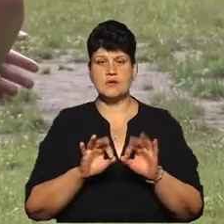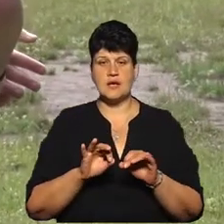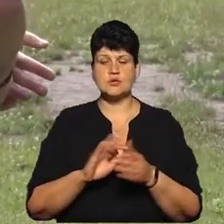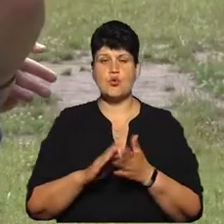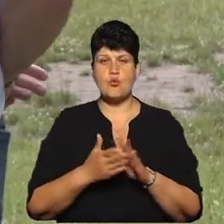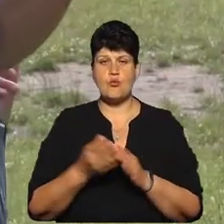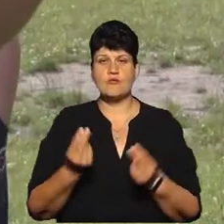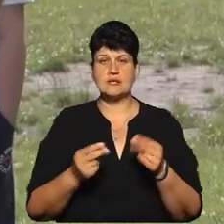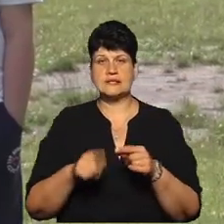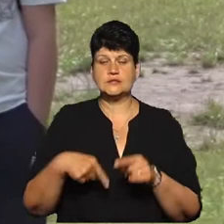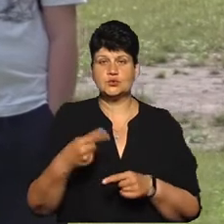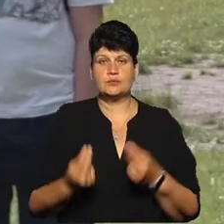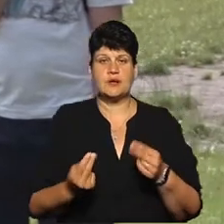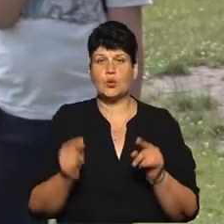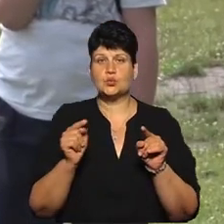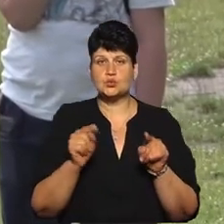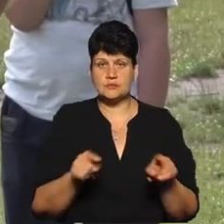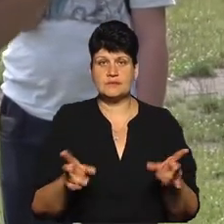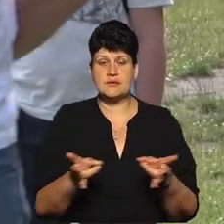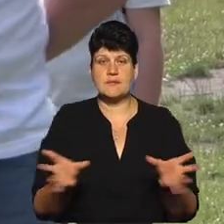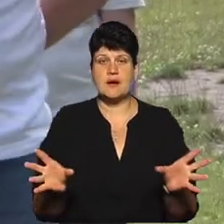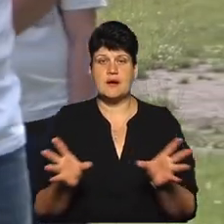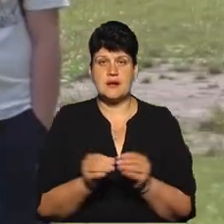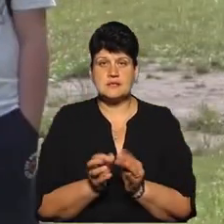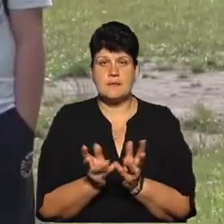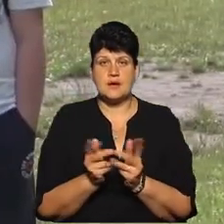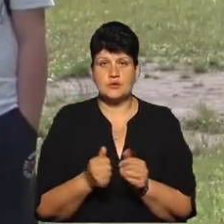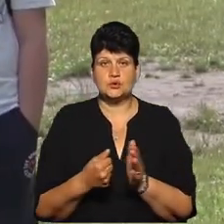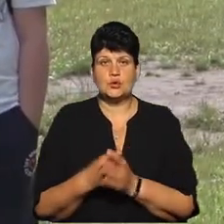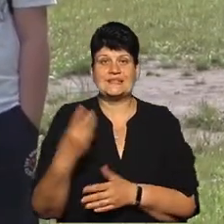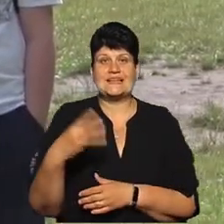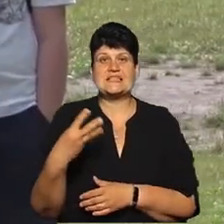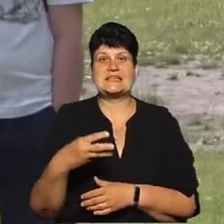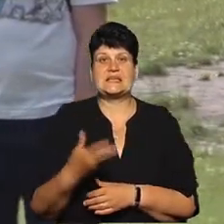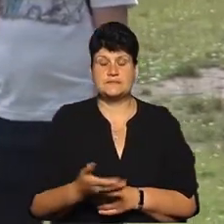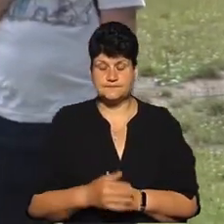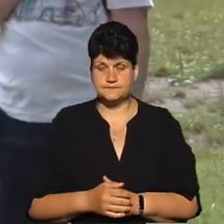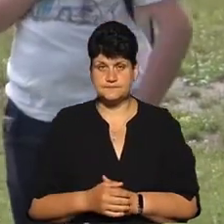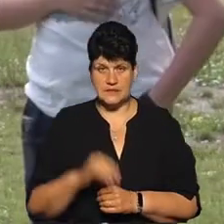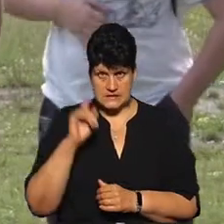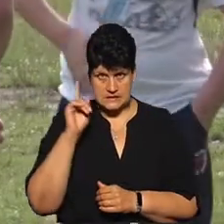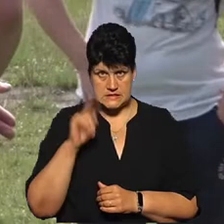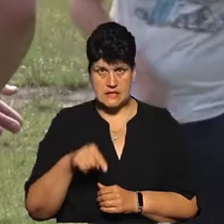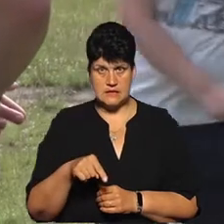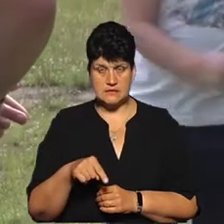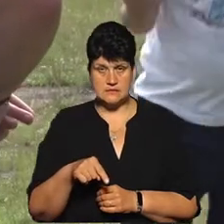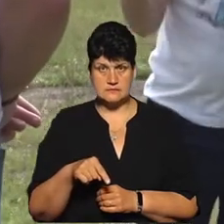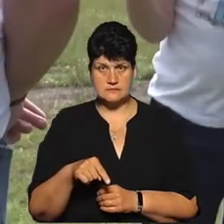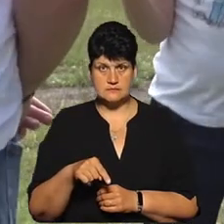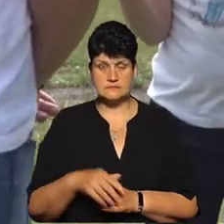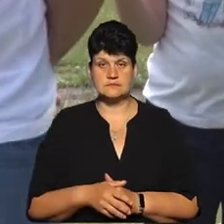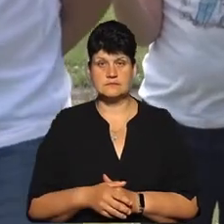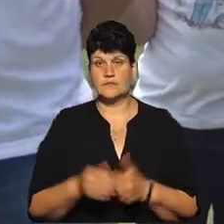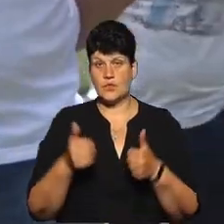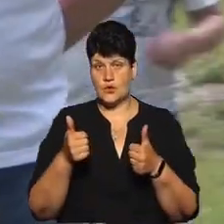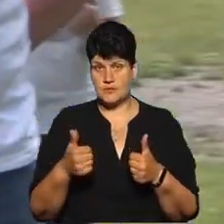нам треба всім разом спільно порахувати до 30. Знаємо, як рахувати до 30? Так. Добренько. Я перевіряти не